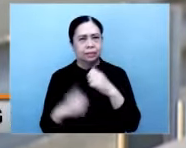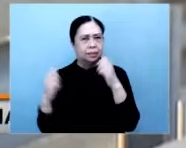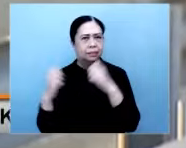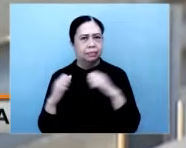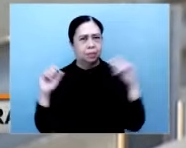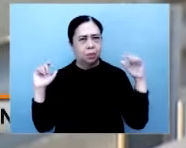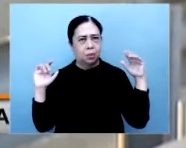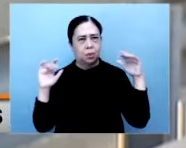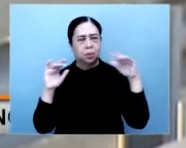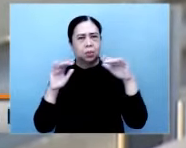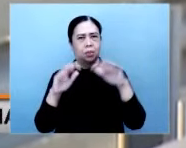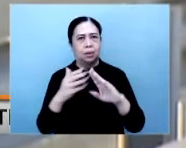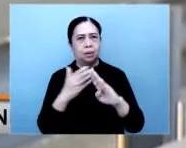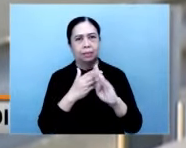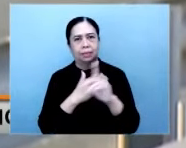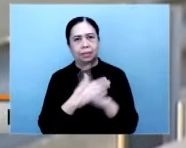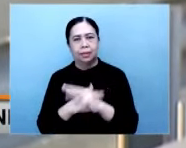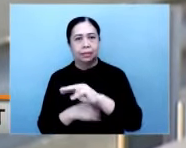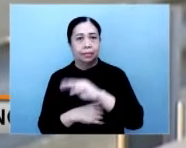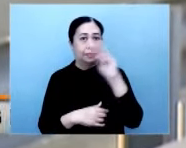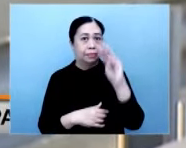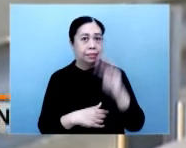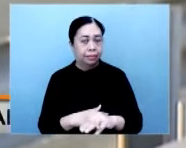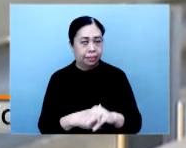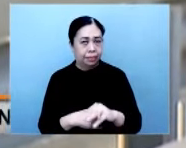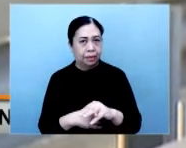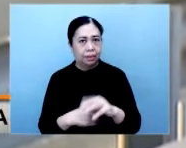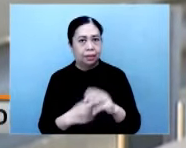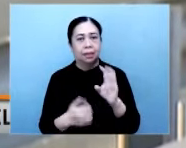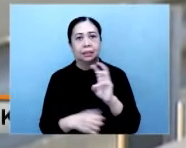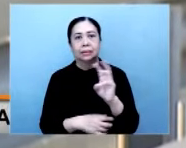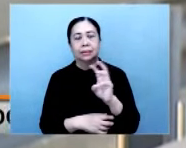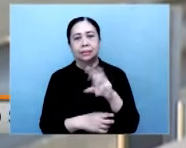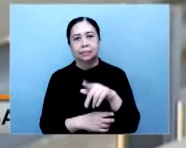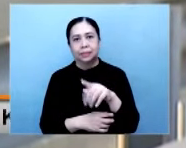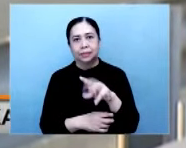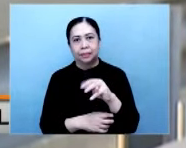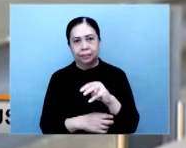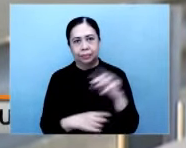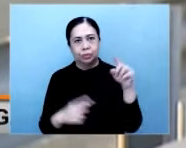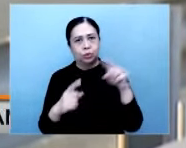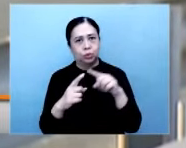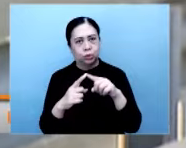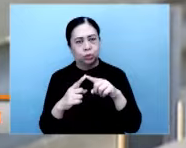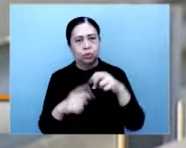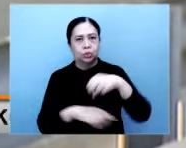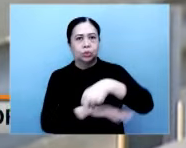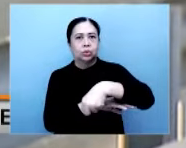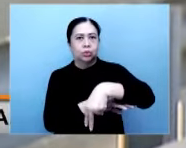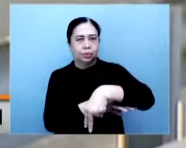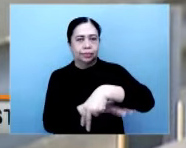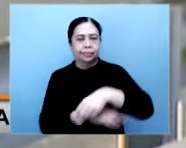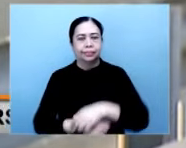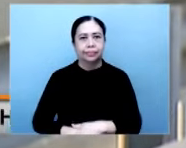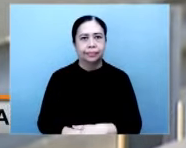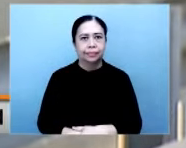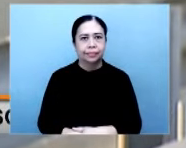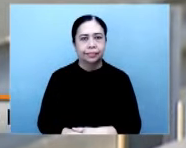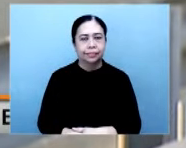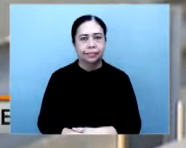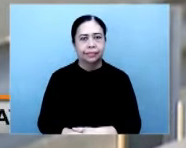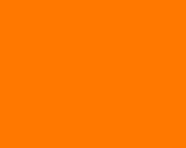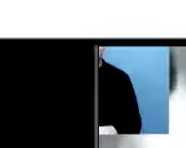mga biyahero pabalik ng Metro Manila pagpatak ng alas 6 ng gabi hanggang alas 12 ng hating gabi.